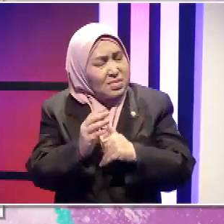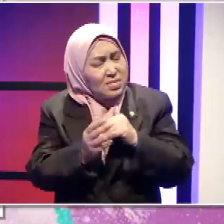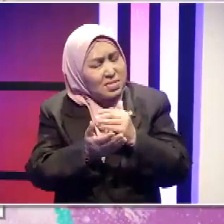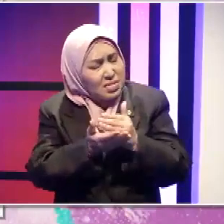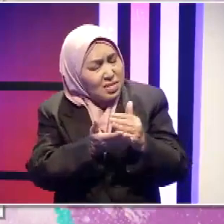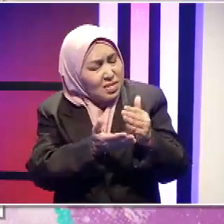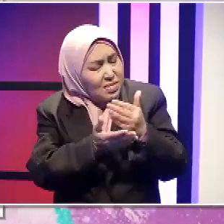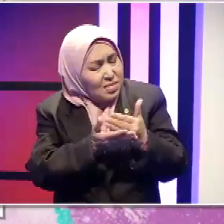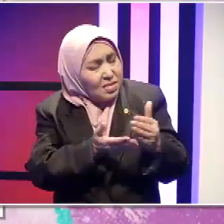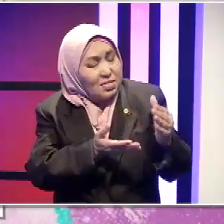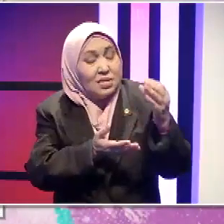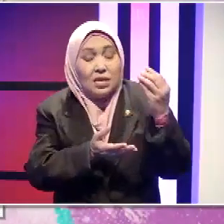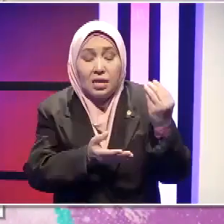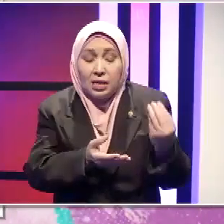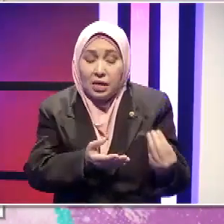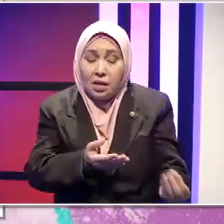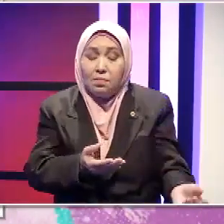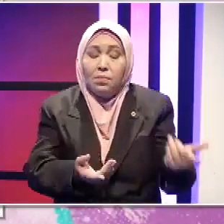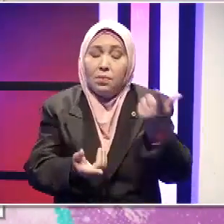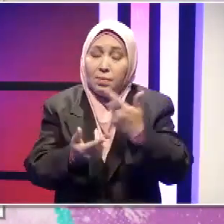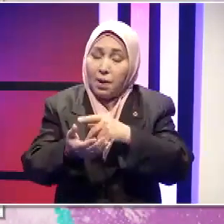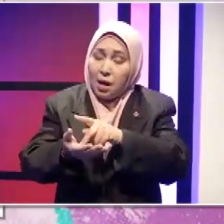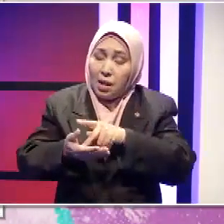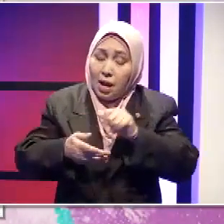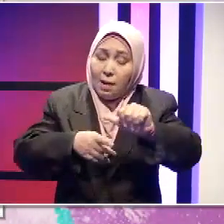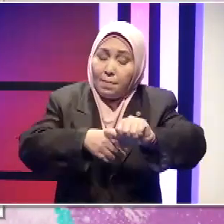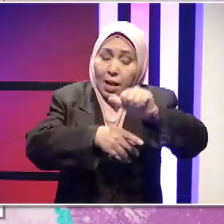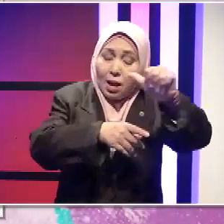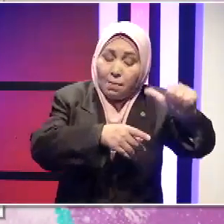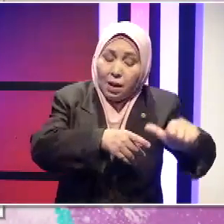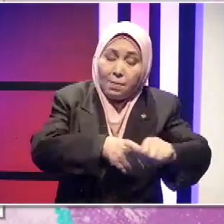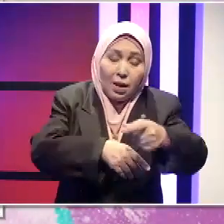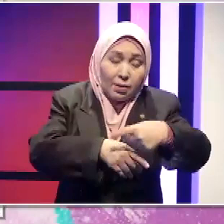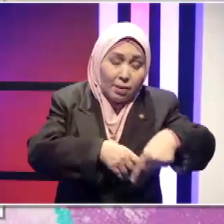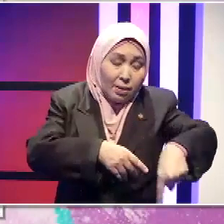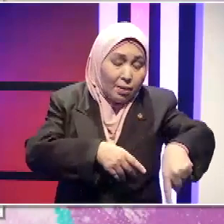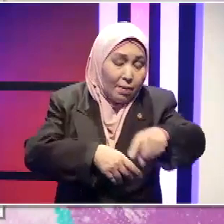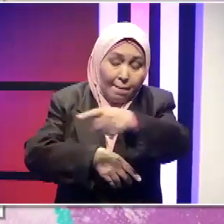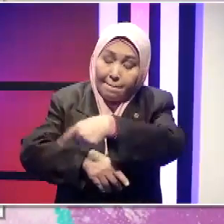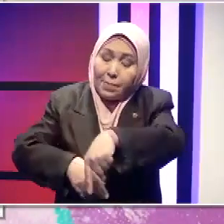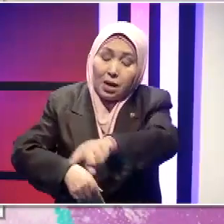alat naum Minal Yi